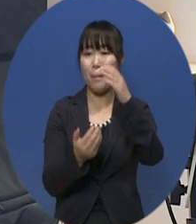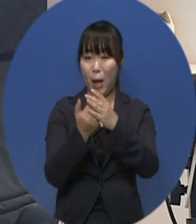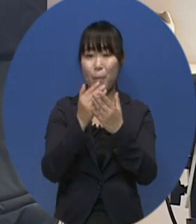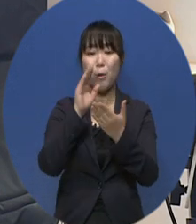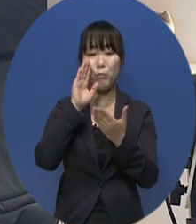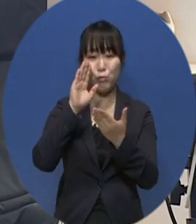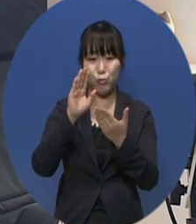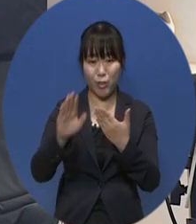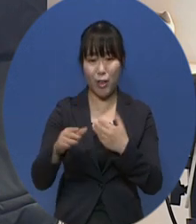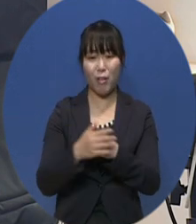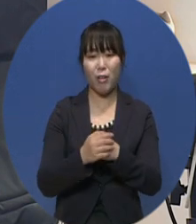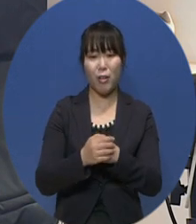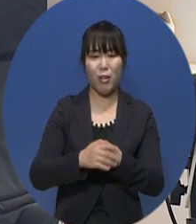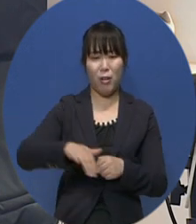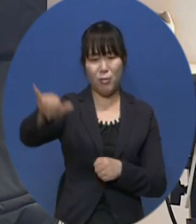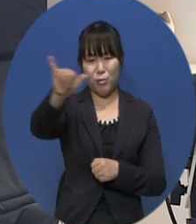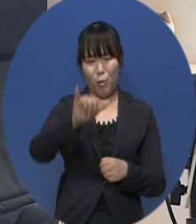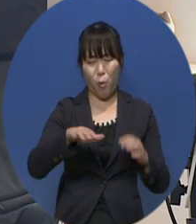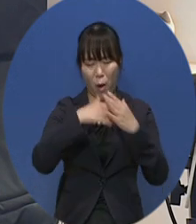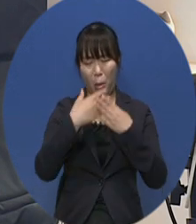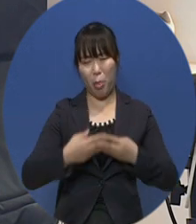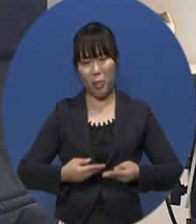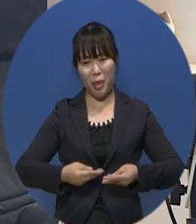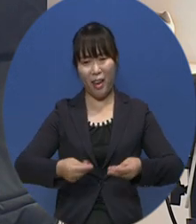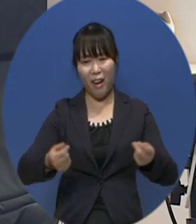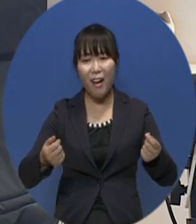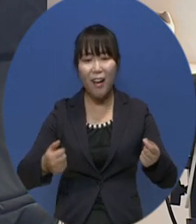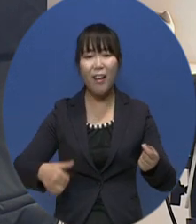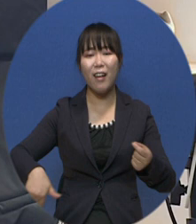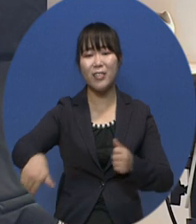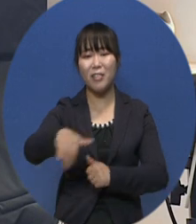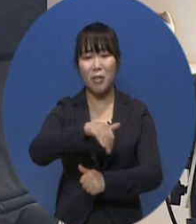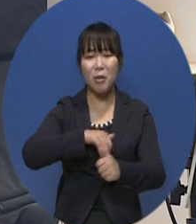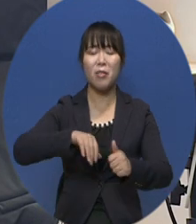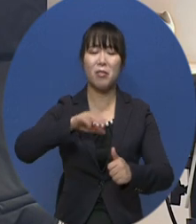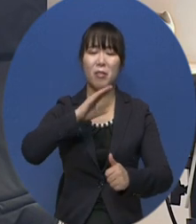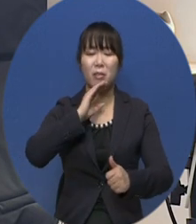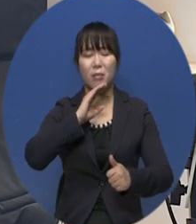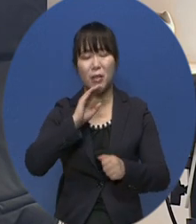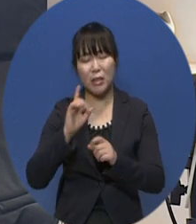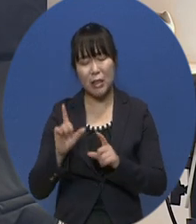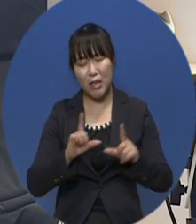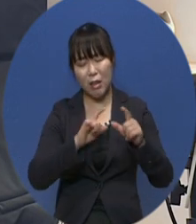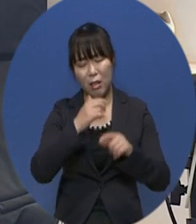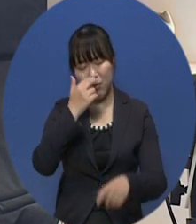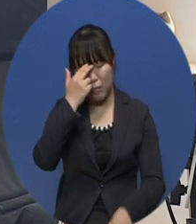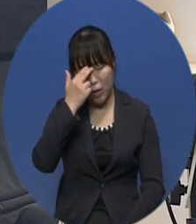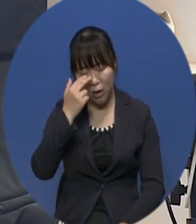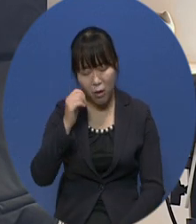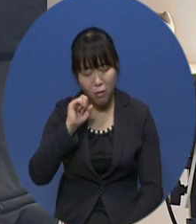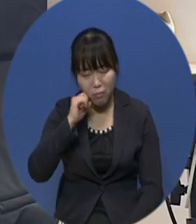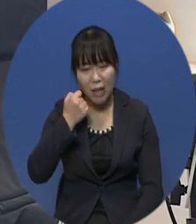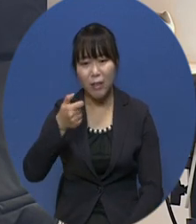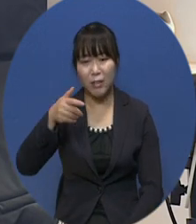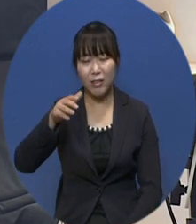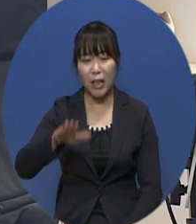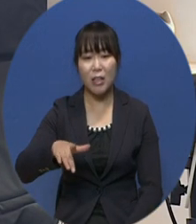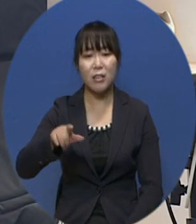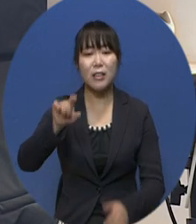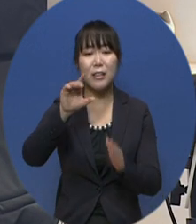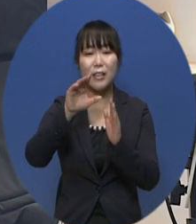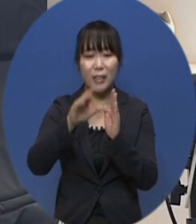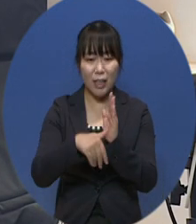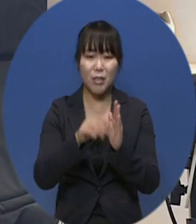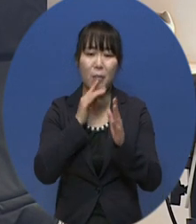나서 네. 뭐 전국의 국토가 초토화됐죠. 네. 다 초토화되고 정말 비참한 삶 가운데 살고 있었는데